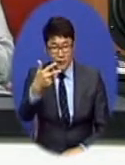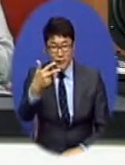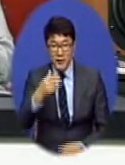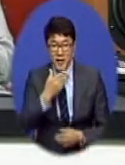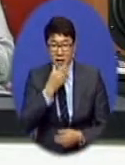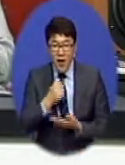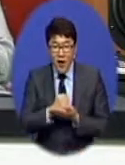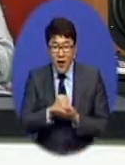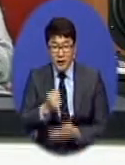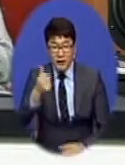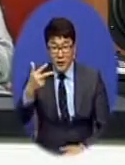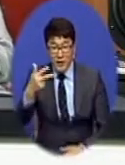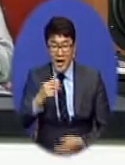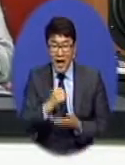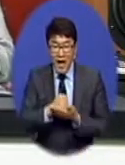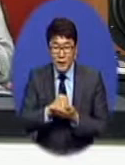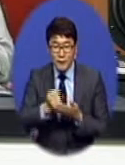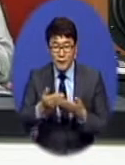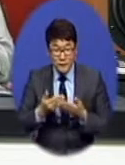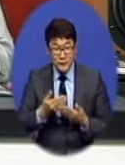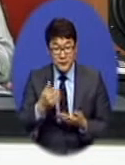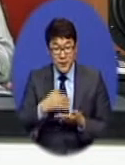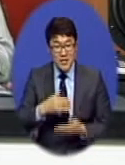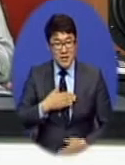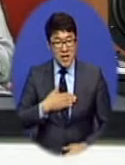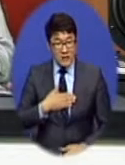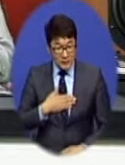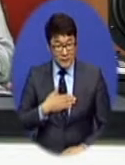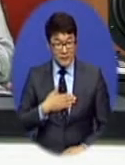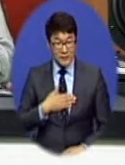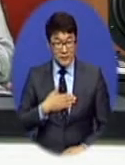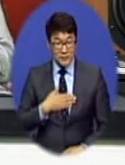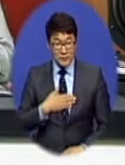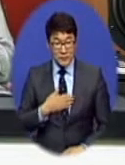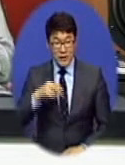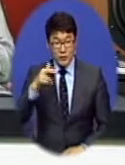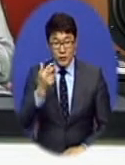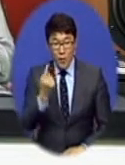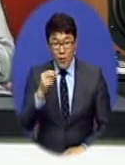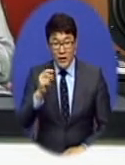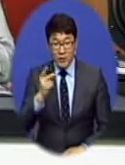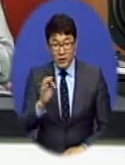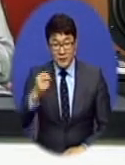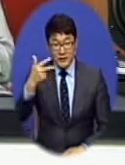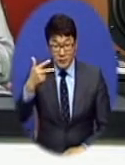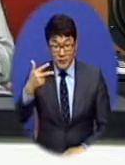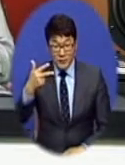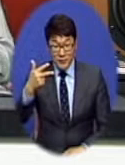럭키 세븐이라고 하죠. 좋은 행운을 가져다 주는 번호. 나는 지금 이제 조한영님의 번호는